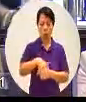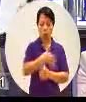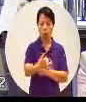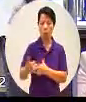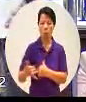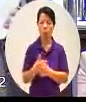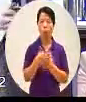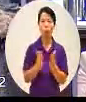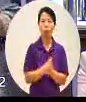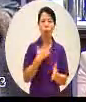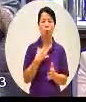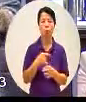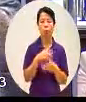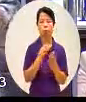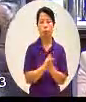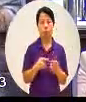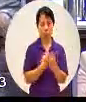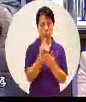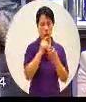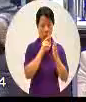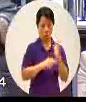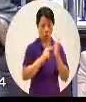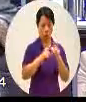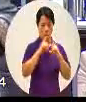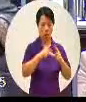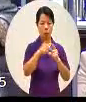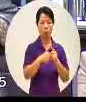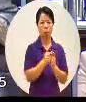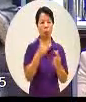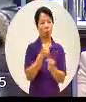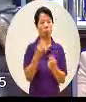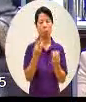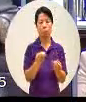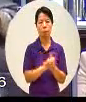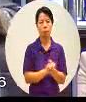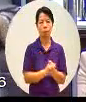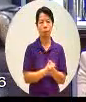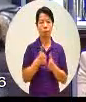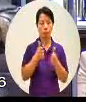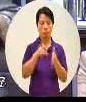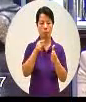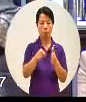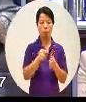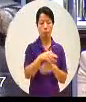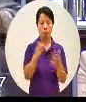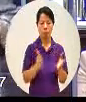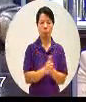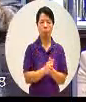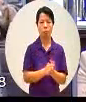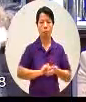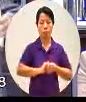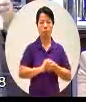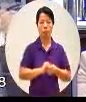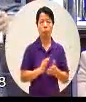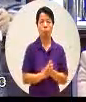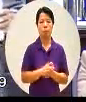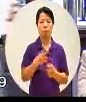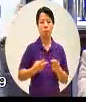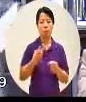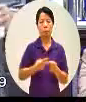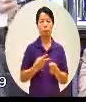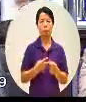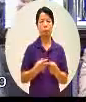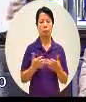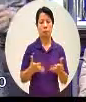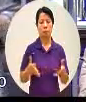局啊，都市发展局，安尼唔是完整。那我觉得这个部分一定要在未来的两年多，